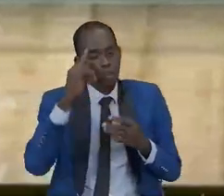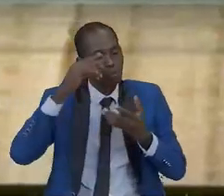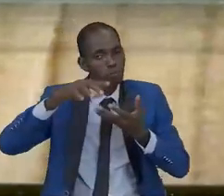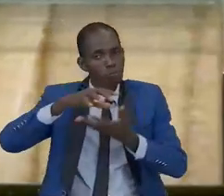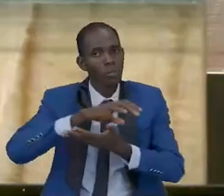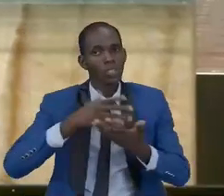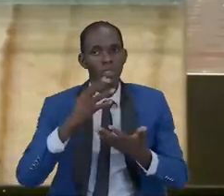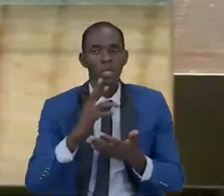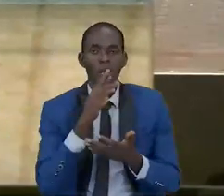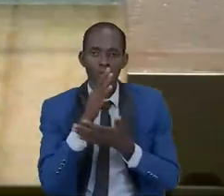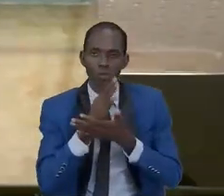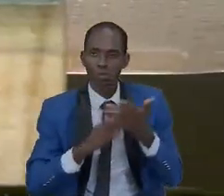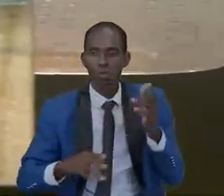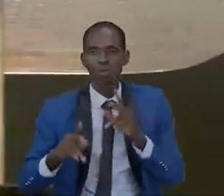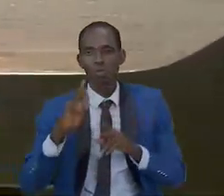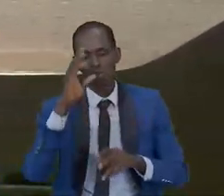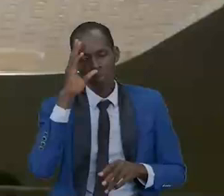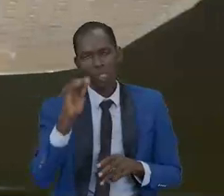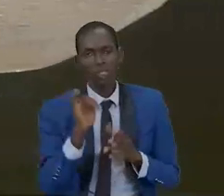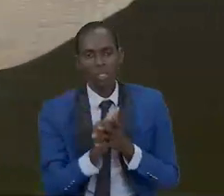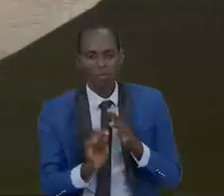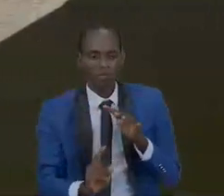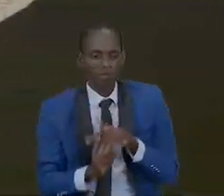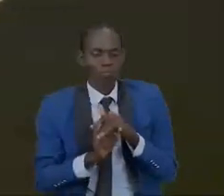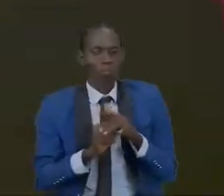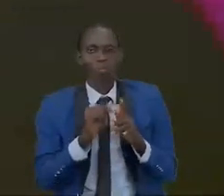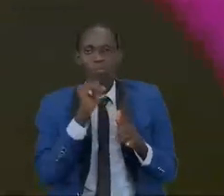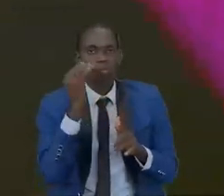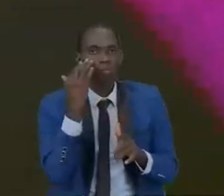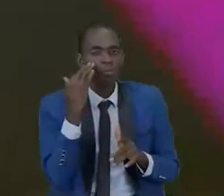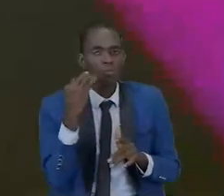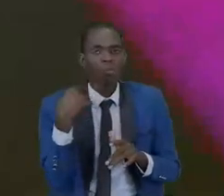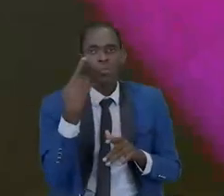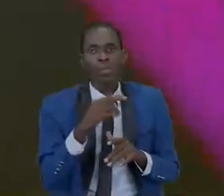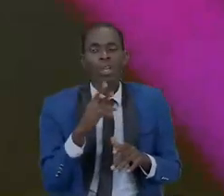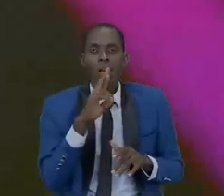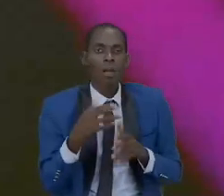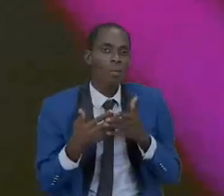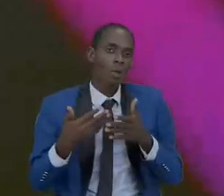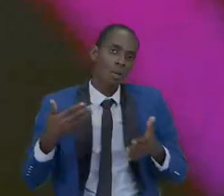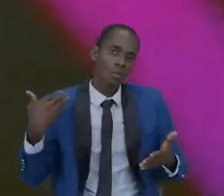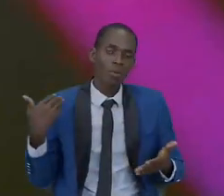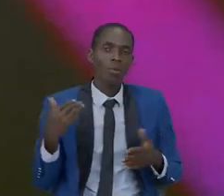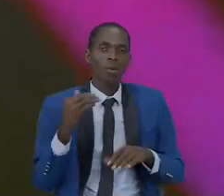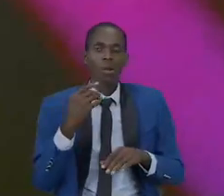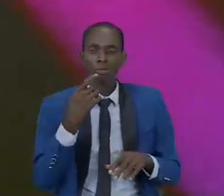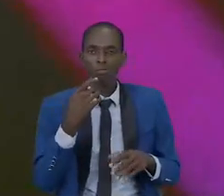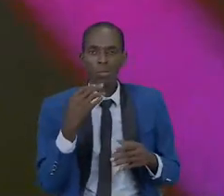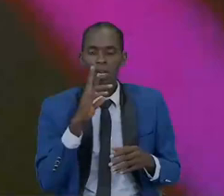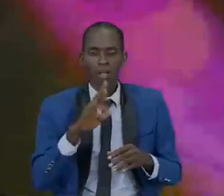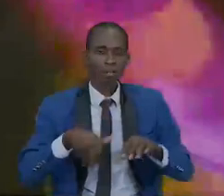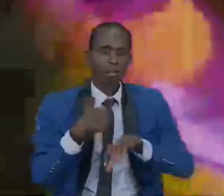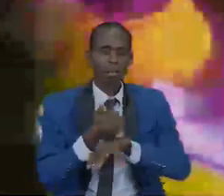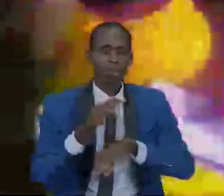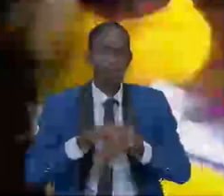n'y a pas de confusion dont on peut faire d'amalgame ne pas faire dans ma gamme car il s'est glissé parmi vous certains hommes dont la condamnation est écrite depuis